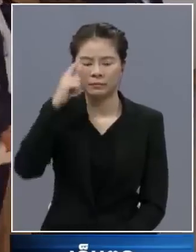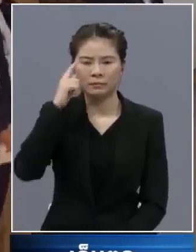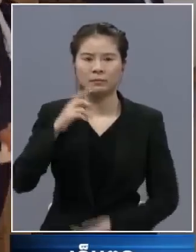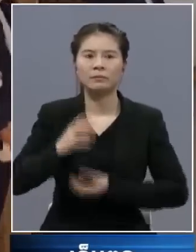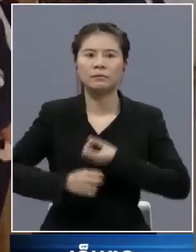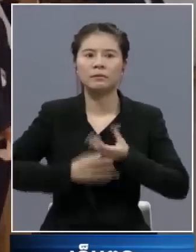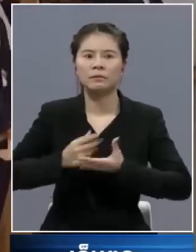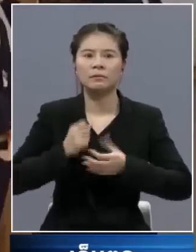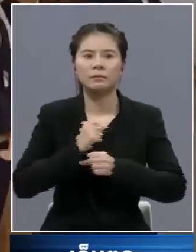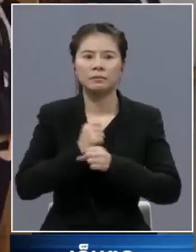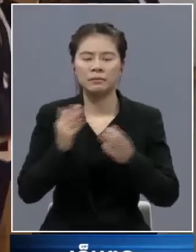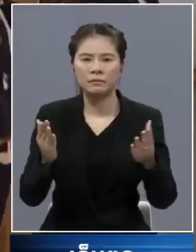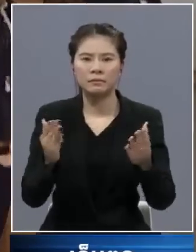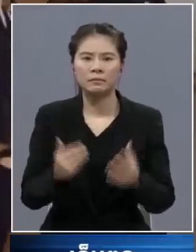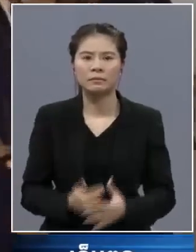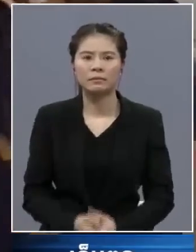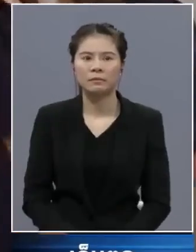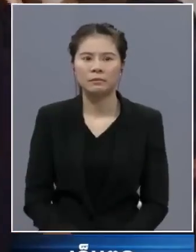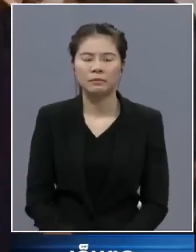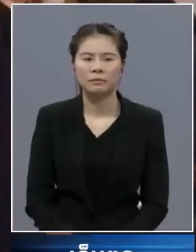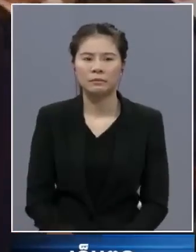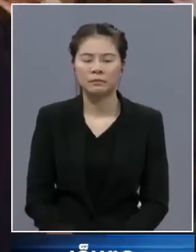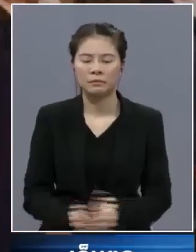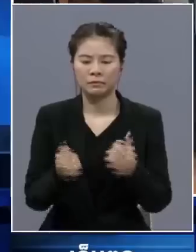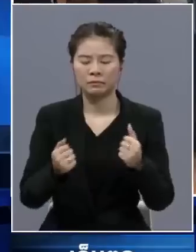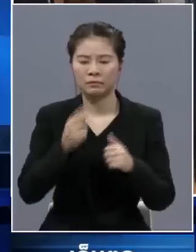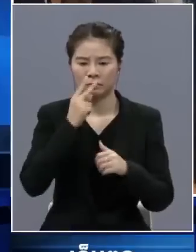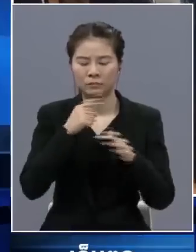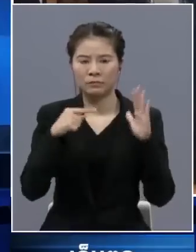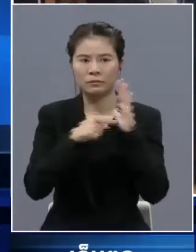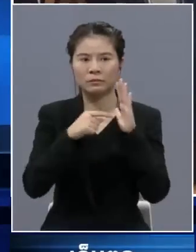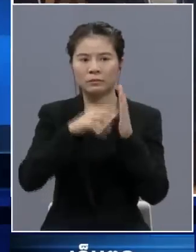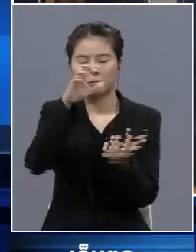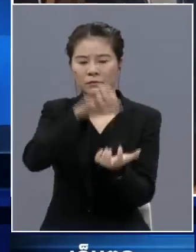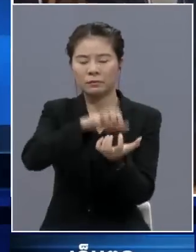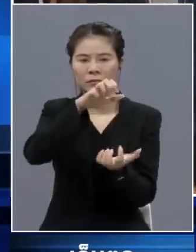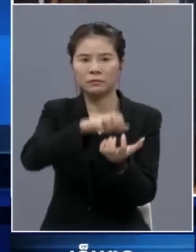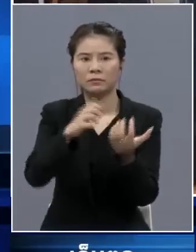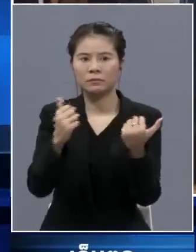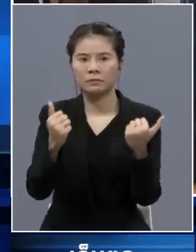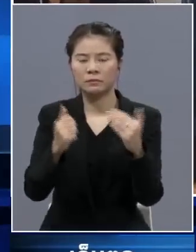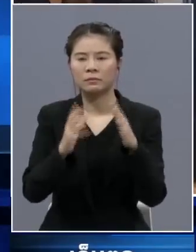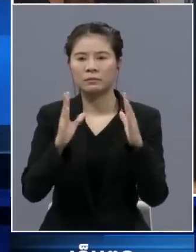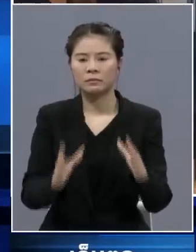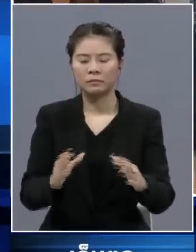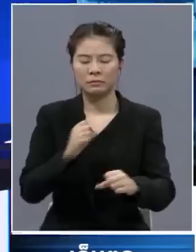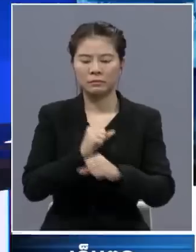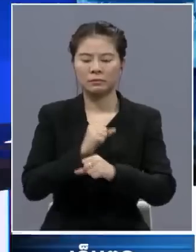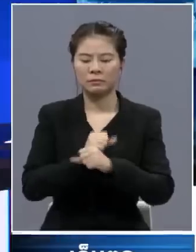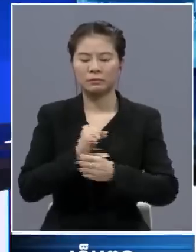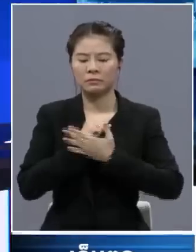ครับทีนี้เราลงพื้นที่ไปดูที่พิจิตรกันหน่อยครับเพราะว่าตอนนี้เองเนี่ยเห็นว่าเจ้าหน้าที่เขาก็ระดมความช่ว